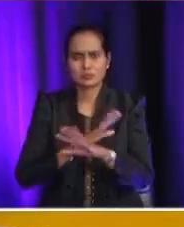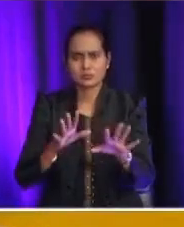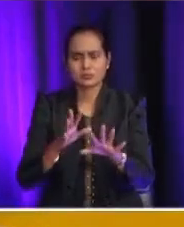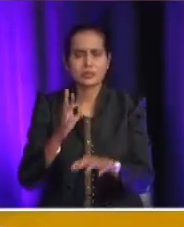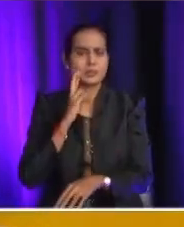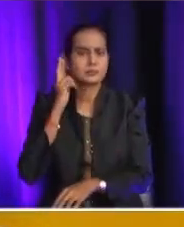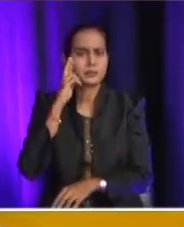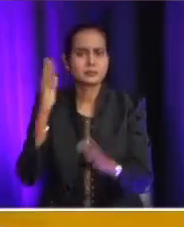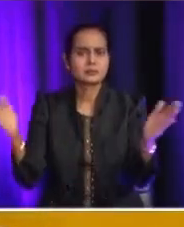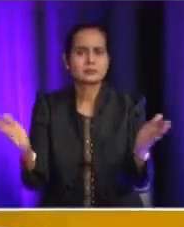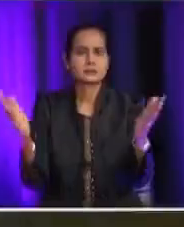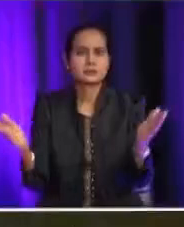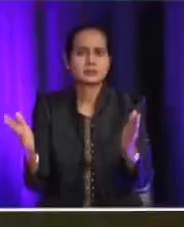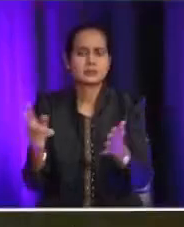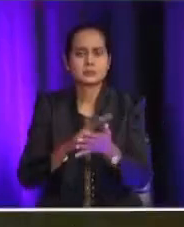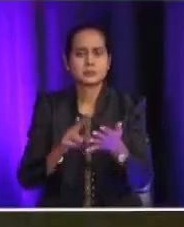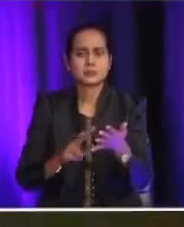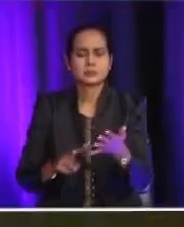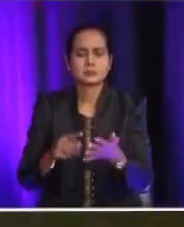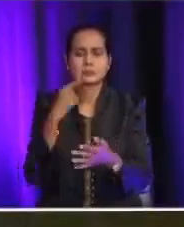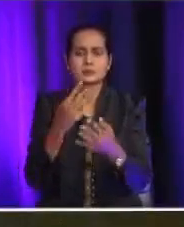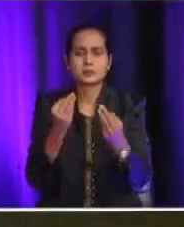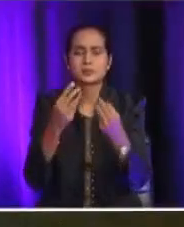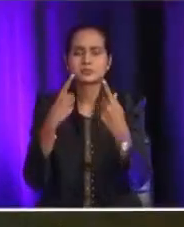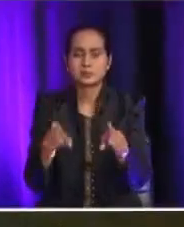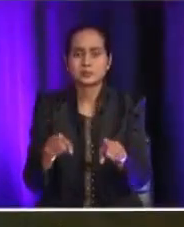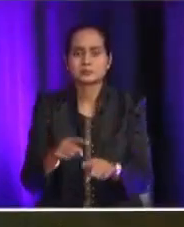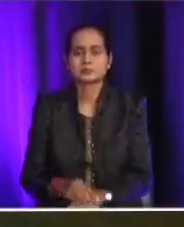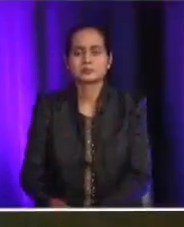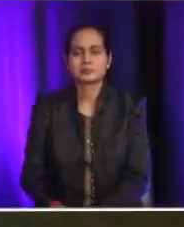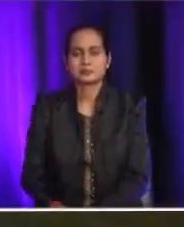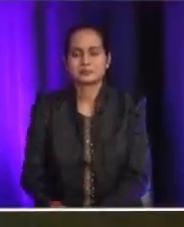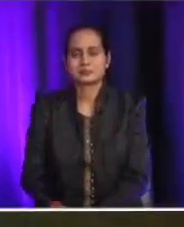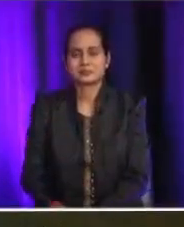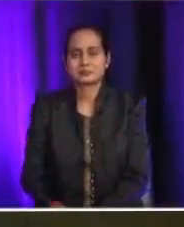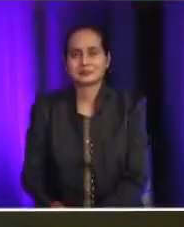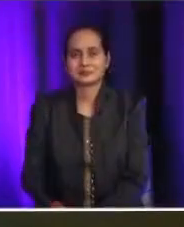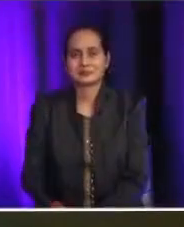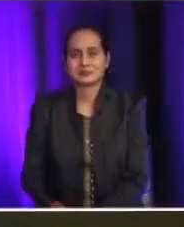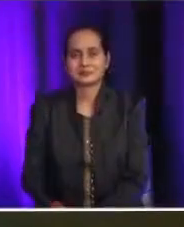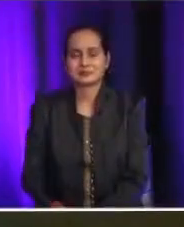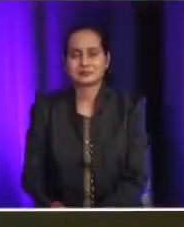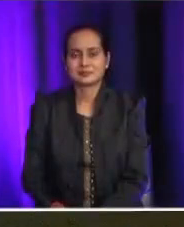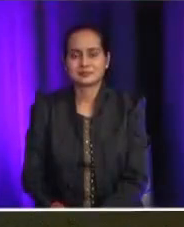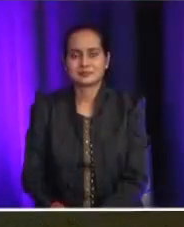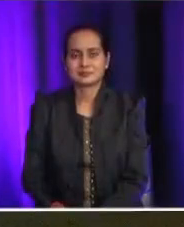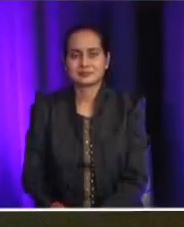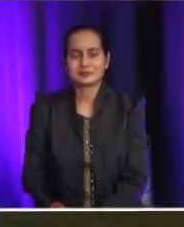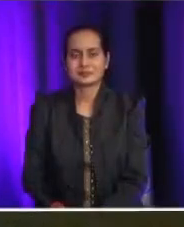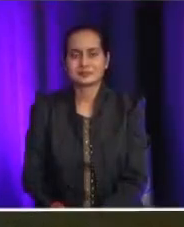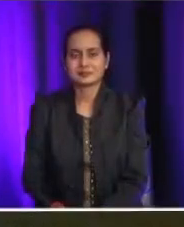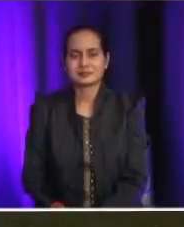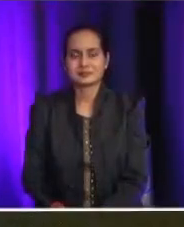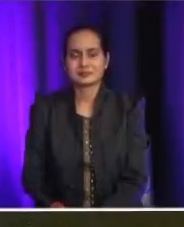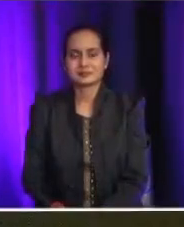remaja digalakkan membaca? Siapa nak jawab? Cikgu nak bagi bintang. Tengok Amna nak jawab, Adania nak